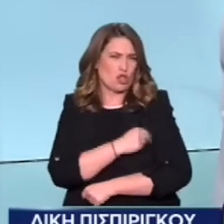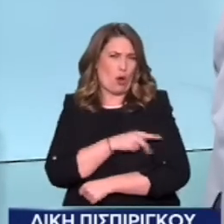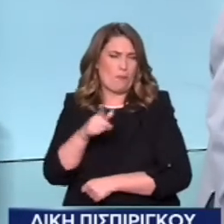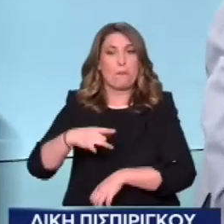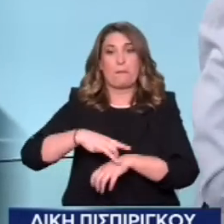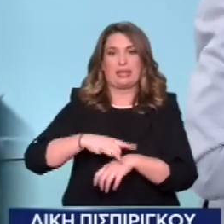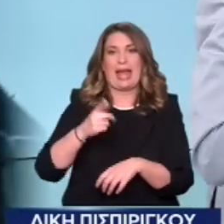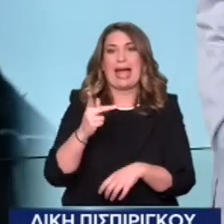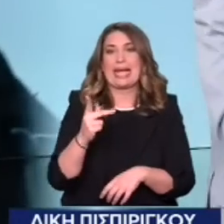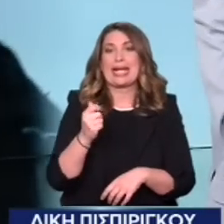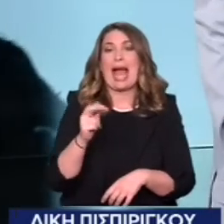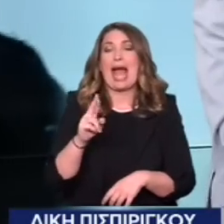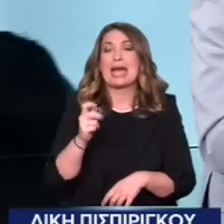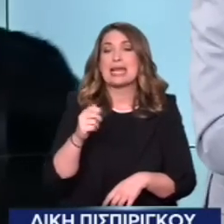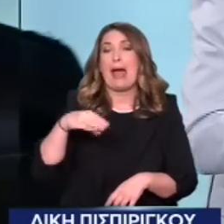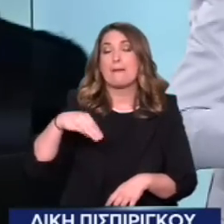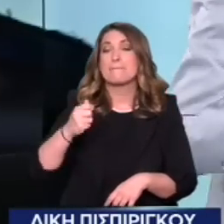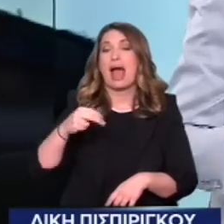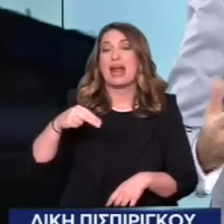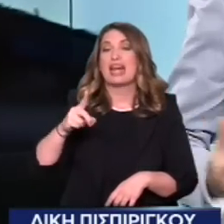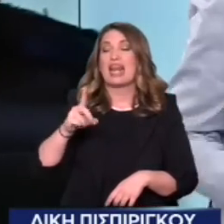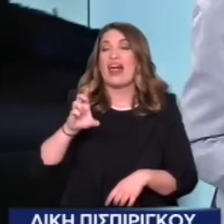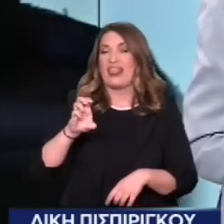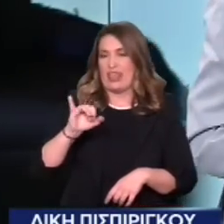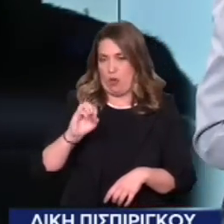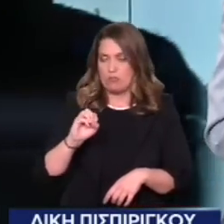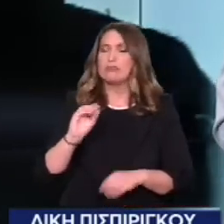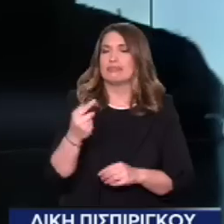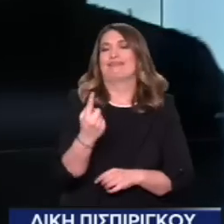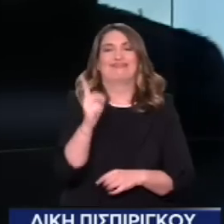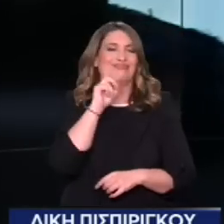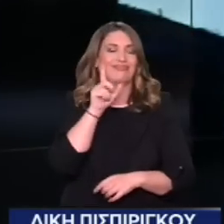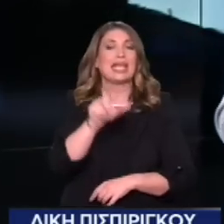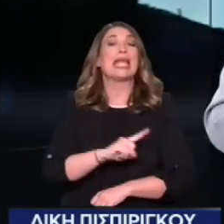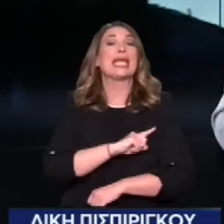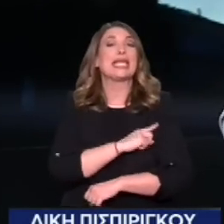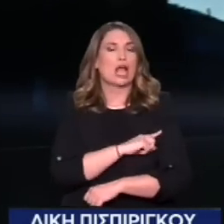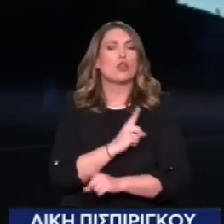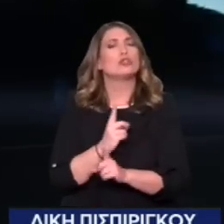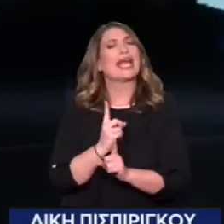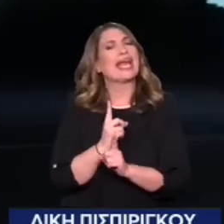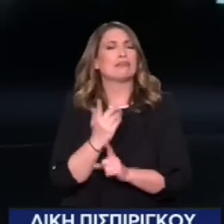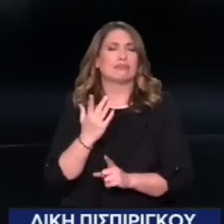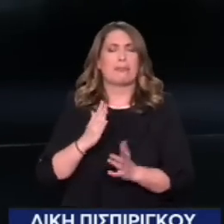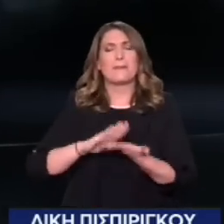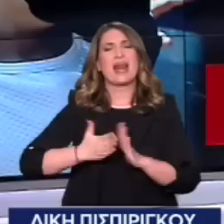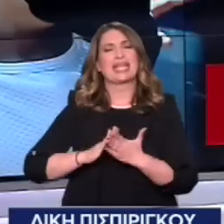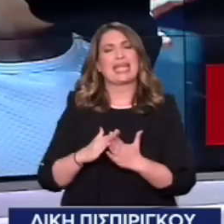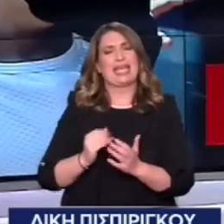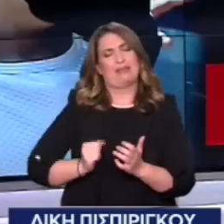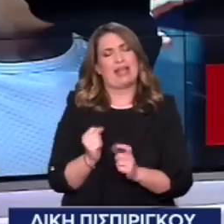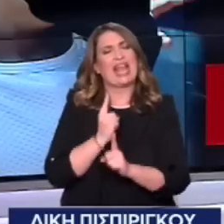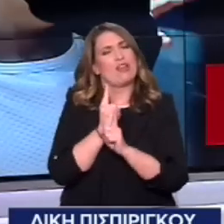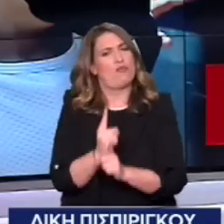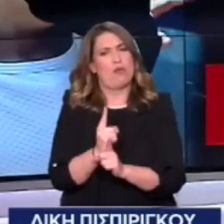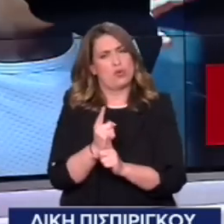την περιμένει εκεί μια ειδικευόμενη γιατρός. Η γιατρός ενημερώνει αμέσως μια εμπειρότατη παιδίατρο της